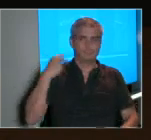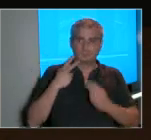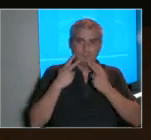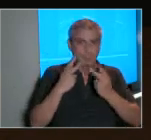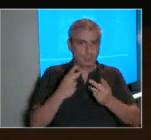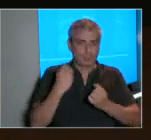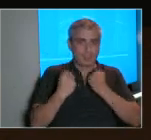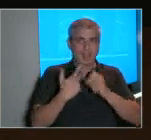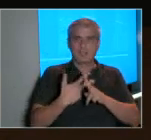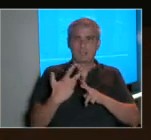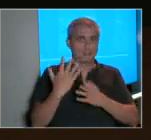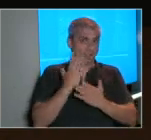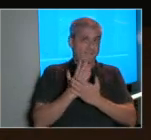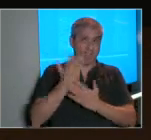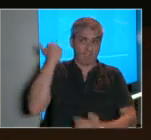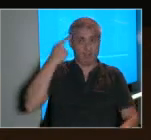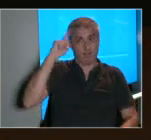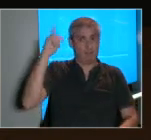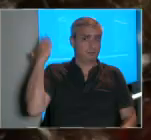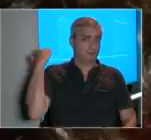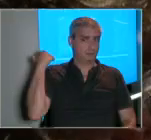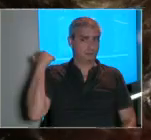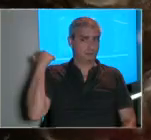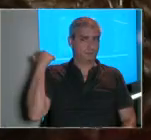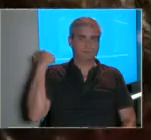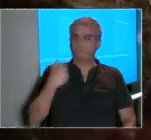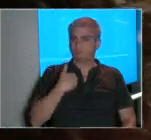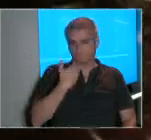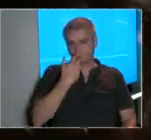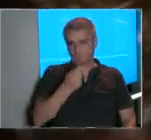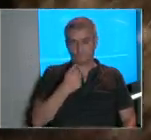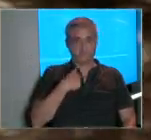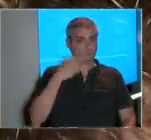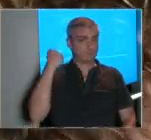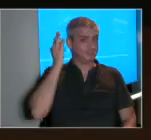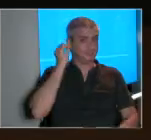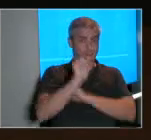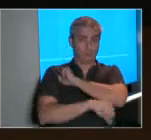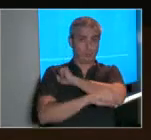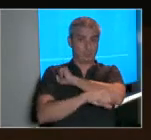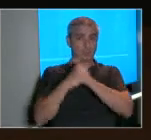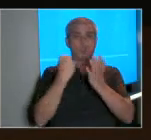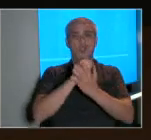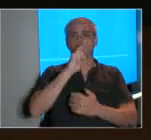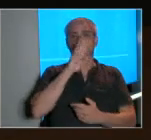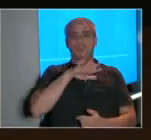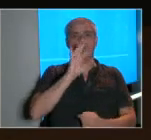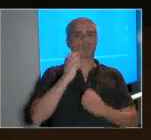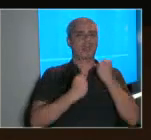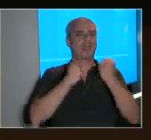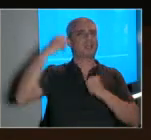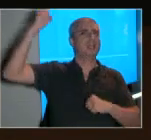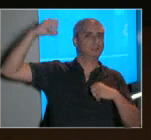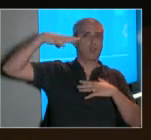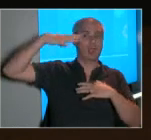הפתרונות לאנרגיה נקייה כבר אז התחילו להמציא. אני אספר לכם, כשאני הייתי סטודנטית לתואר שני בתחום של אנרגיה